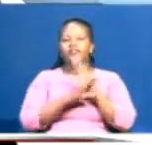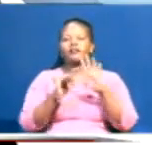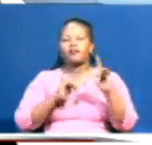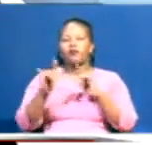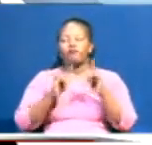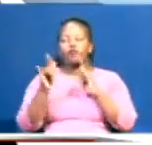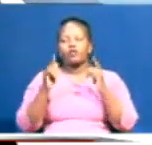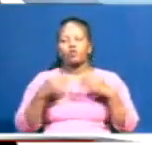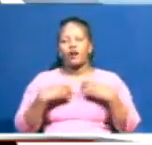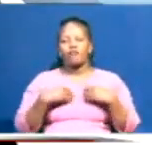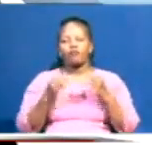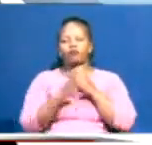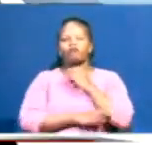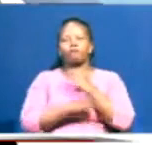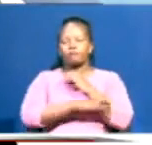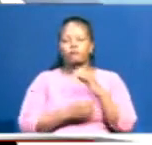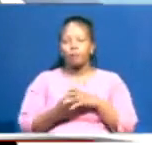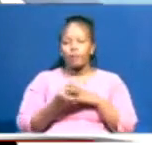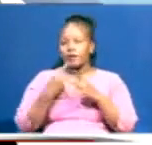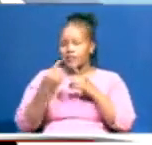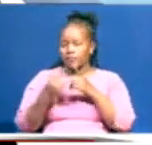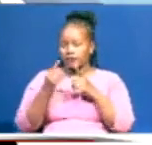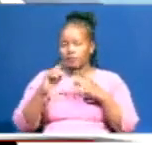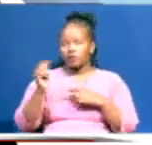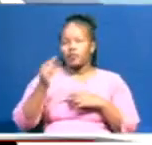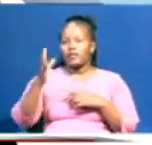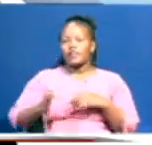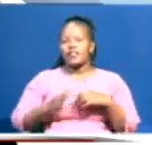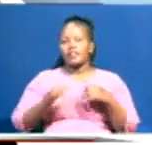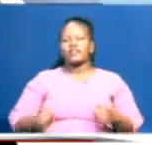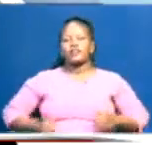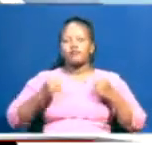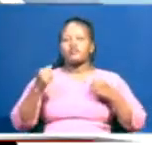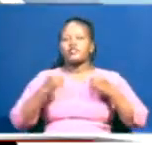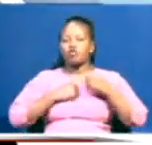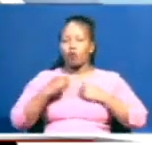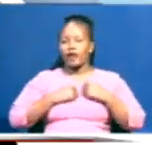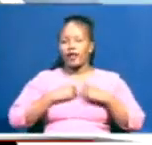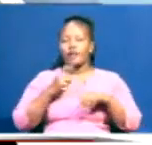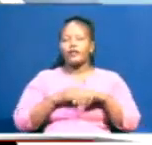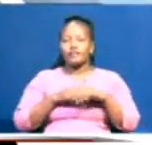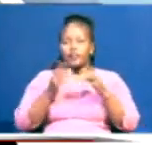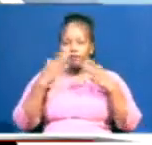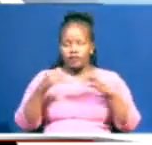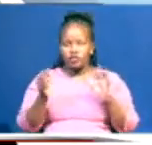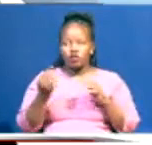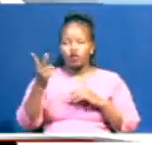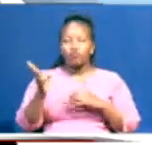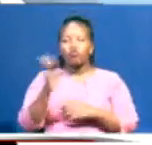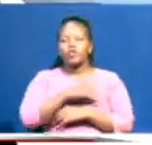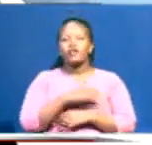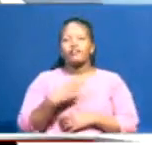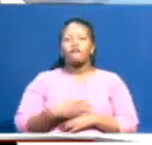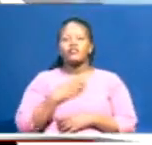taifa. Akiwahutubia Wakenya wanaoishi nchini Rwanda jijini Kigali alipokamilisha ziara yake rasmi ya siku mbili nchini humo, Rais